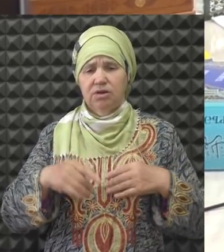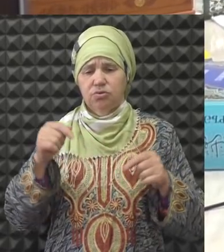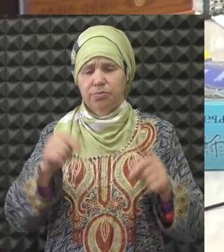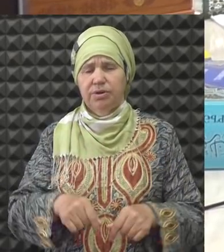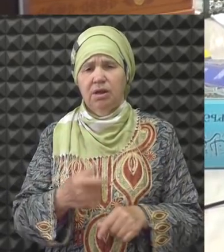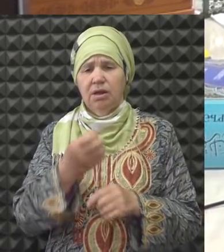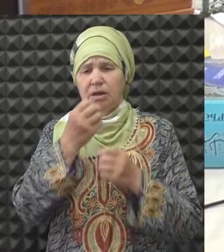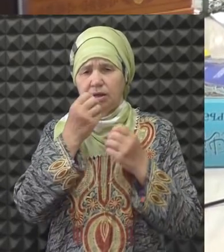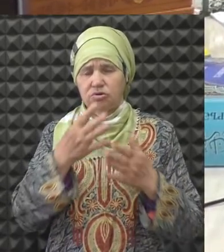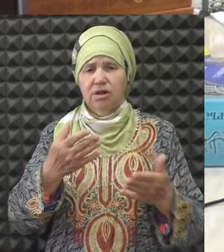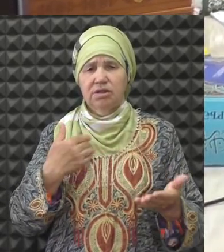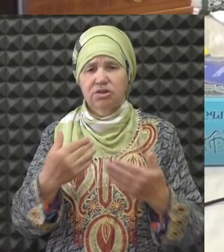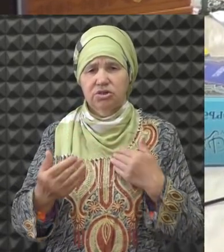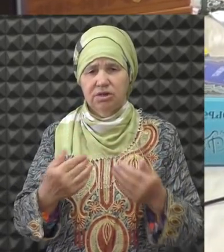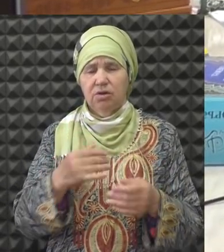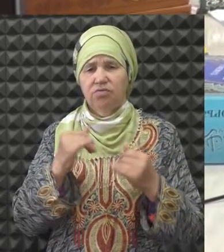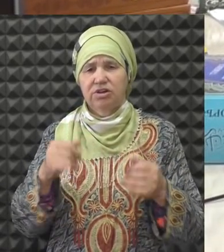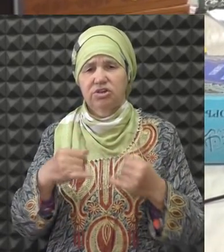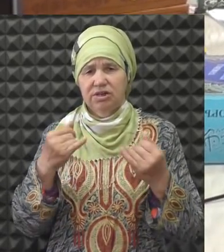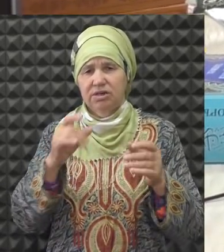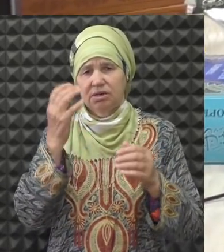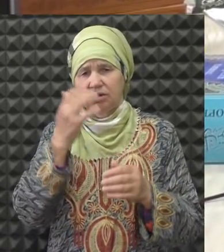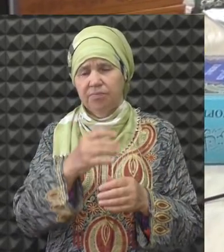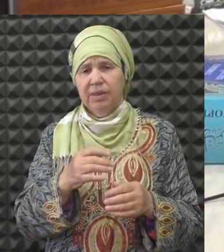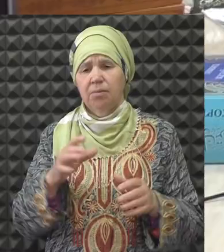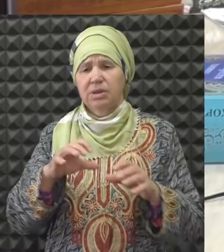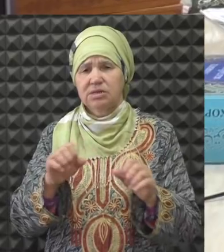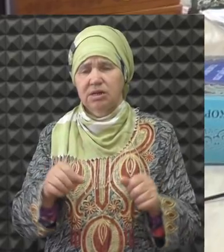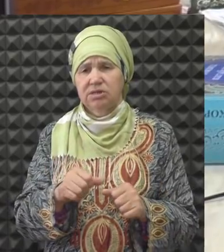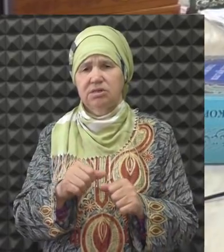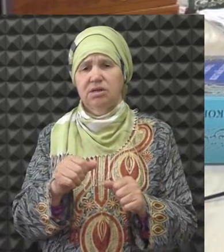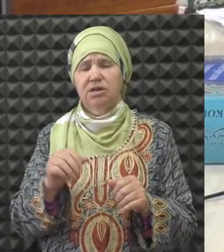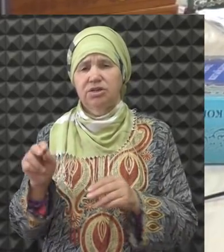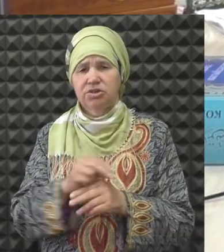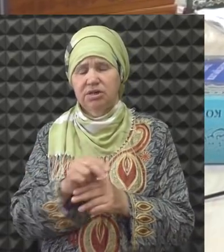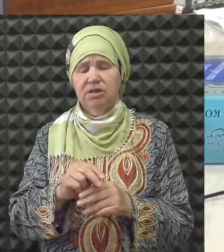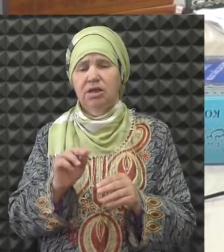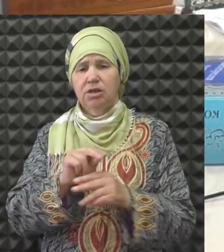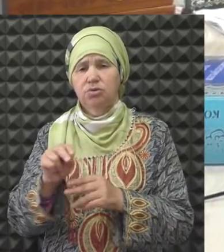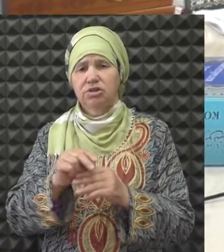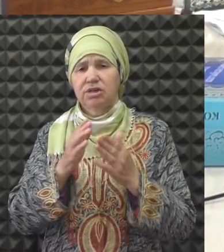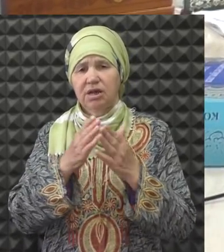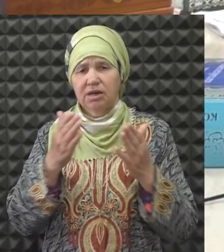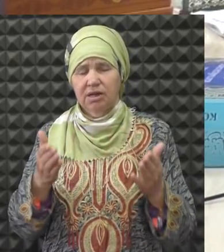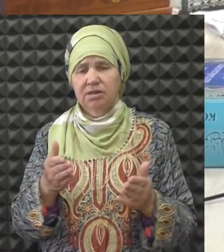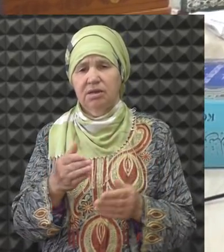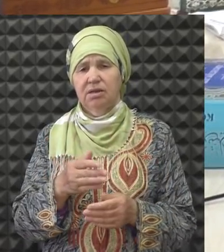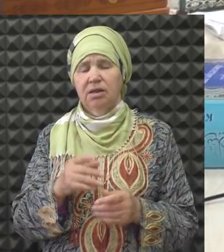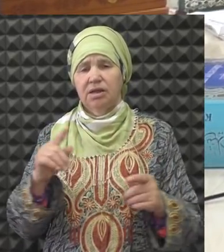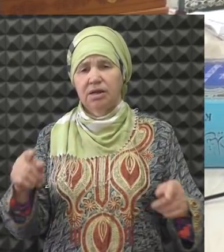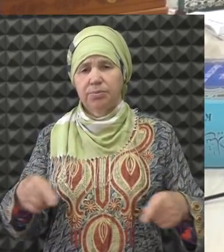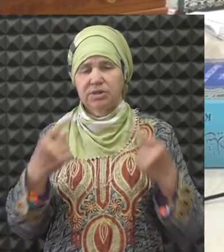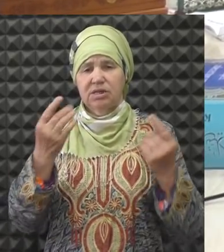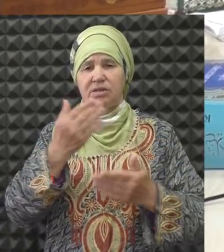рад, хорошее отношение, уважение, массаж, учение Корана